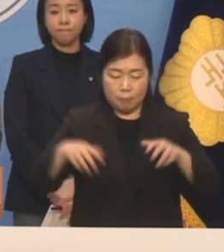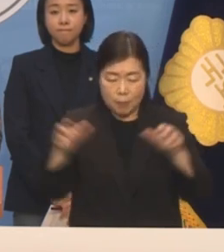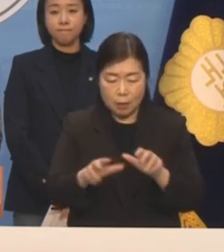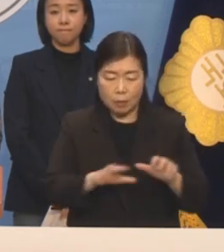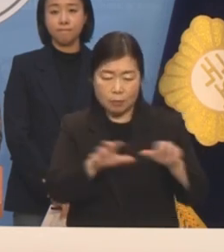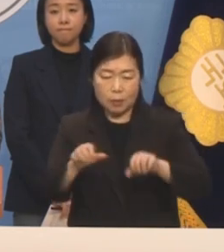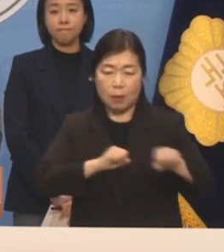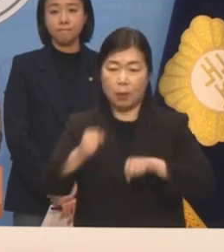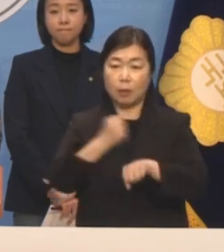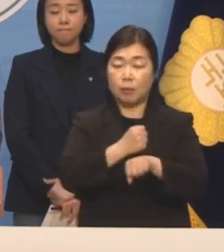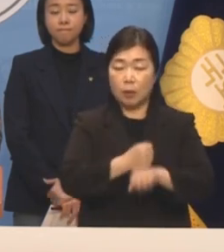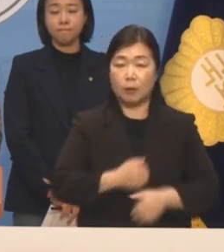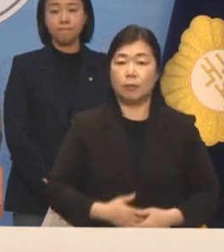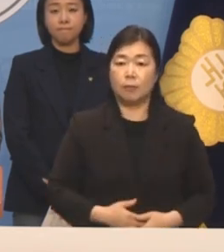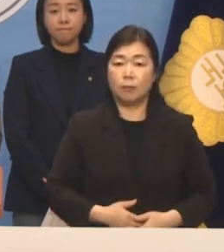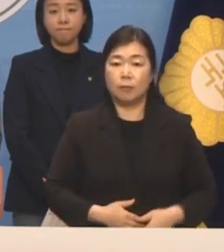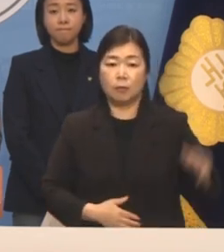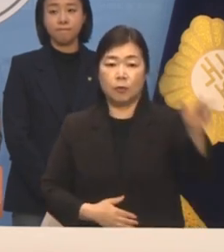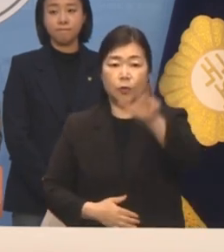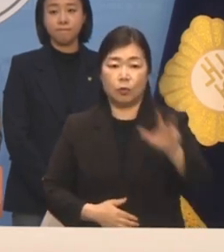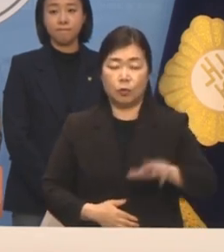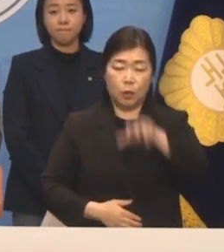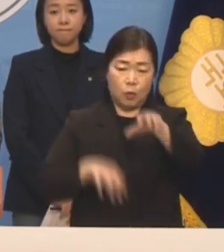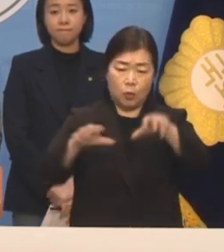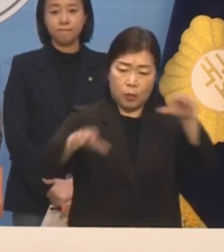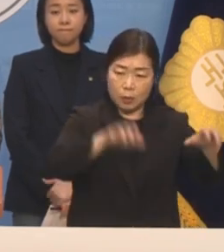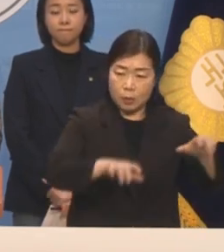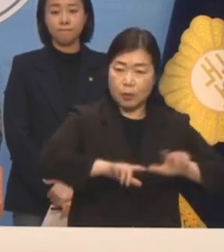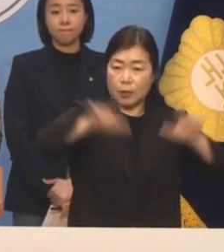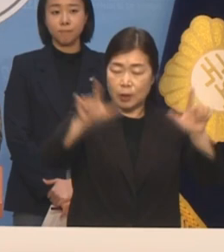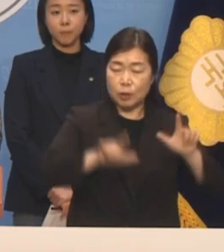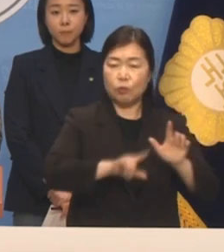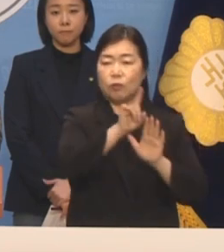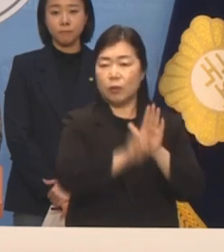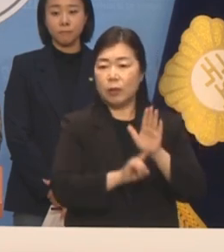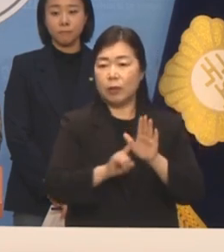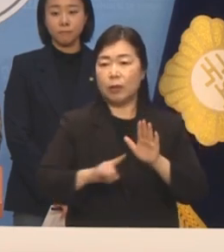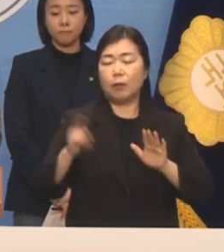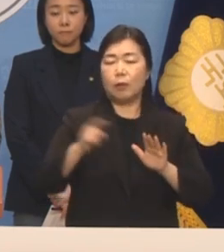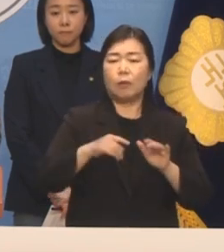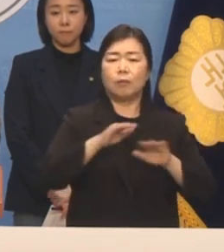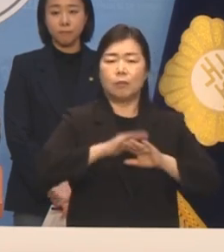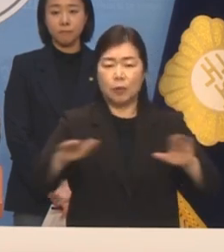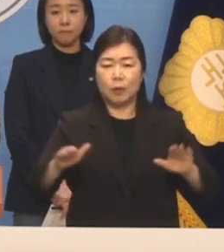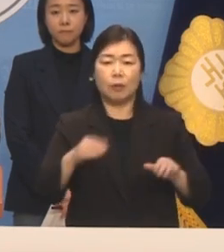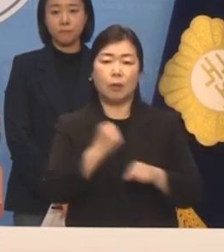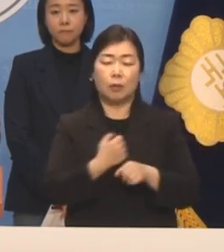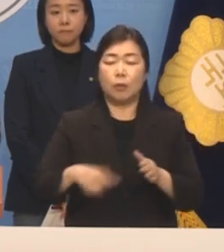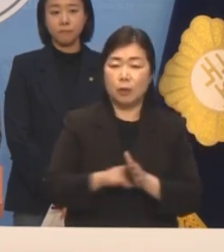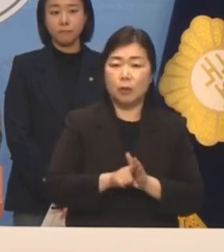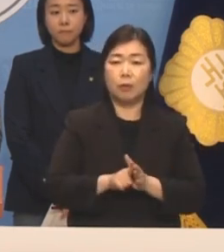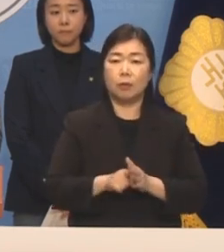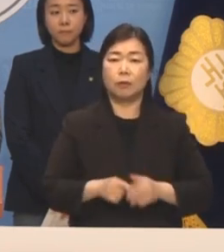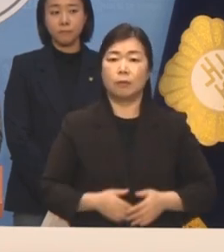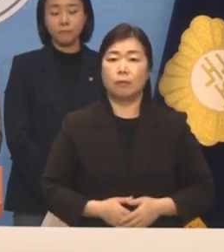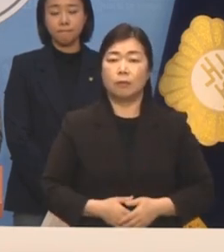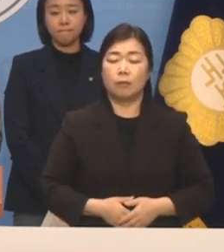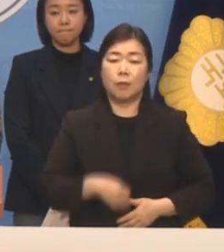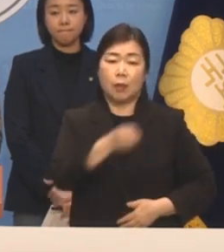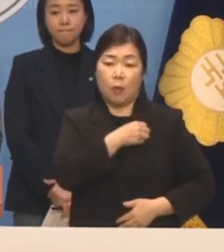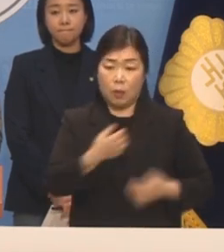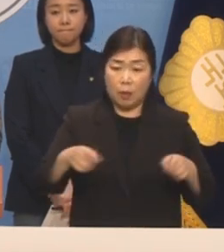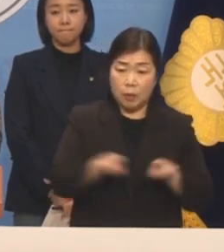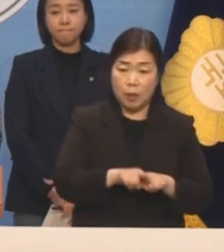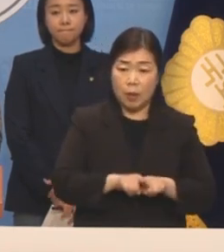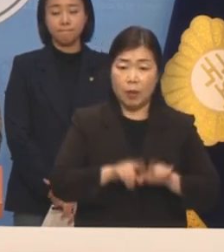전국 곳곳에서 기후위기와 불평등에 맞서 무생명을 지키는 싸움에 앞장서 녹색당의 일반 당원과 함께 기후위기 시대